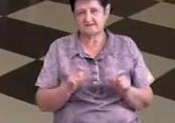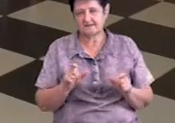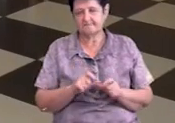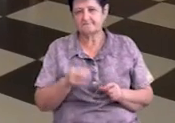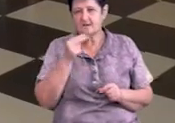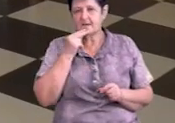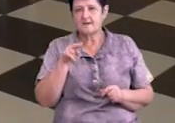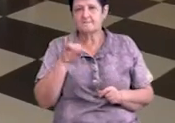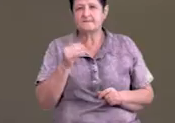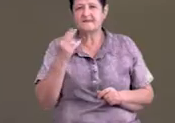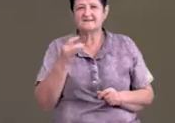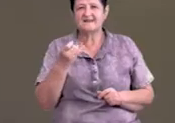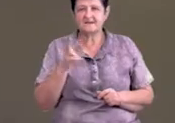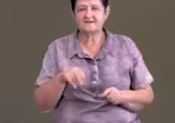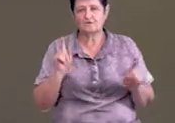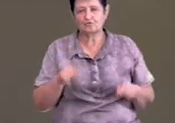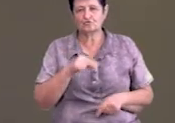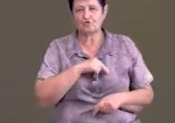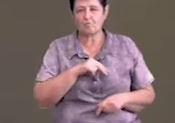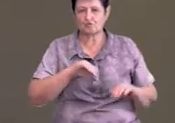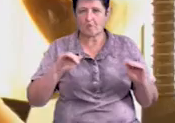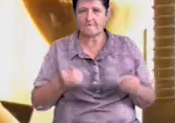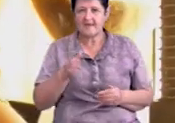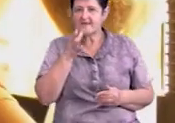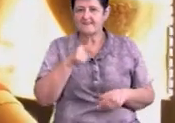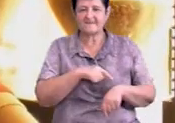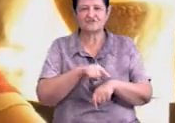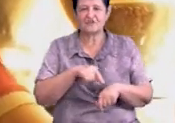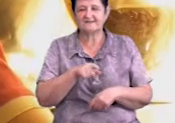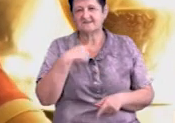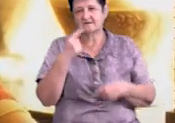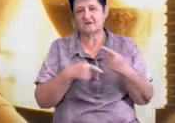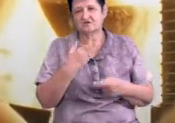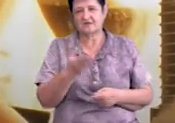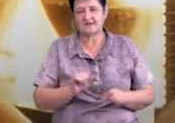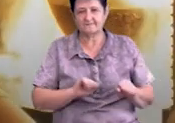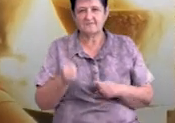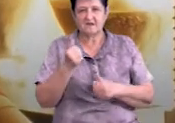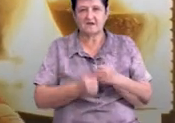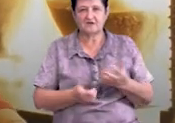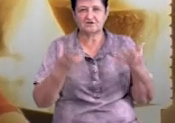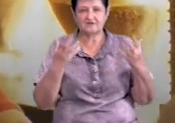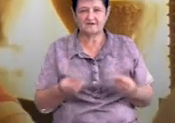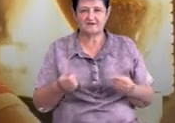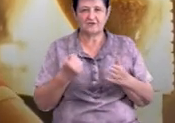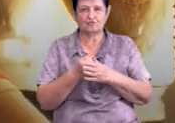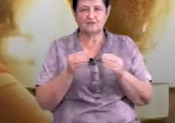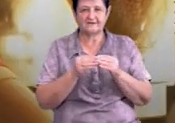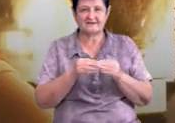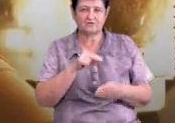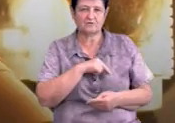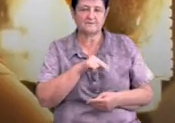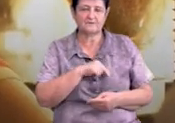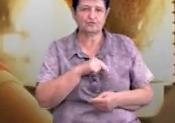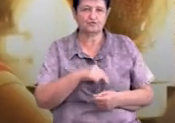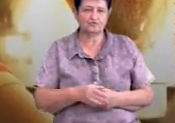центрі Бобровиці робота теж обмежилась, але не в часі, каже її адміністраторка. Кожен божий день до 10-ї години працюємо. Багато